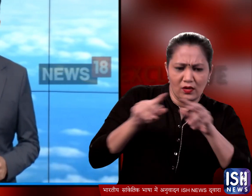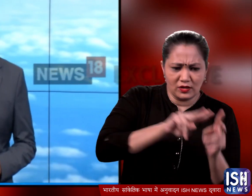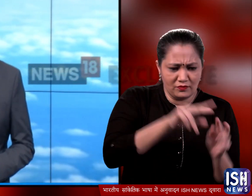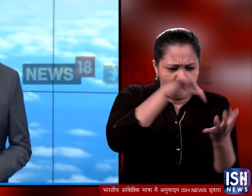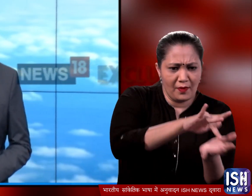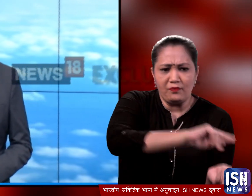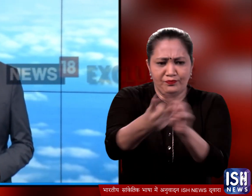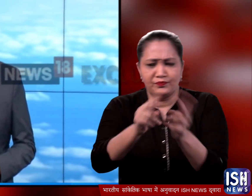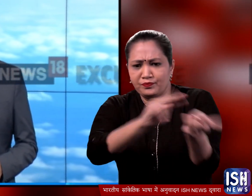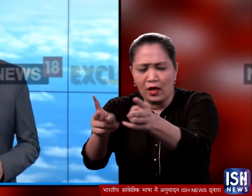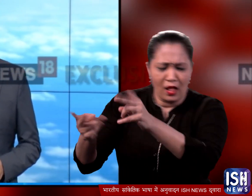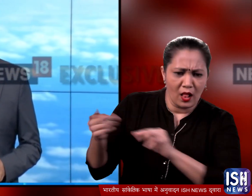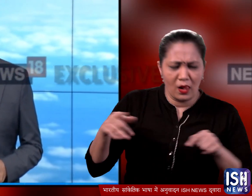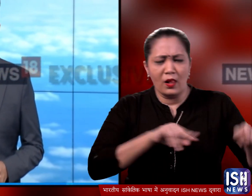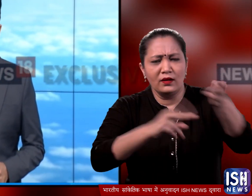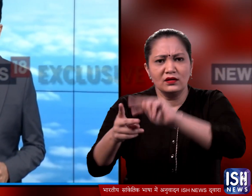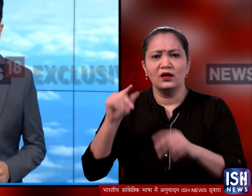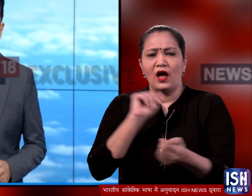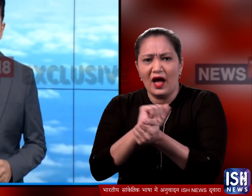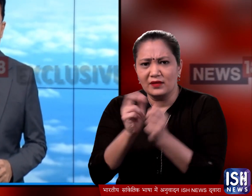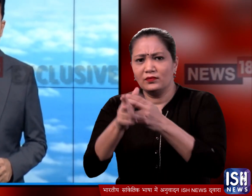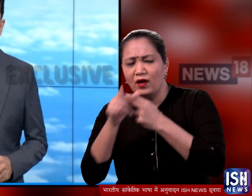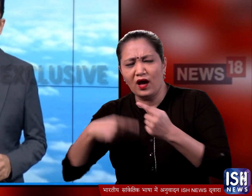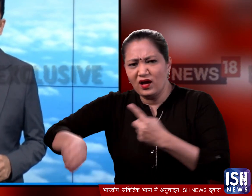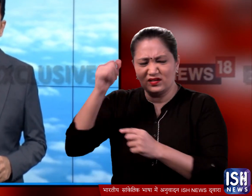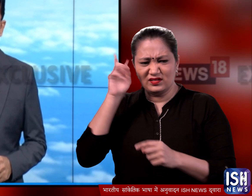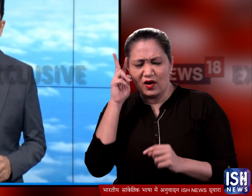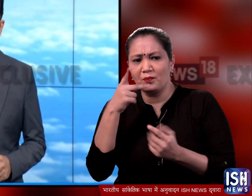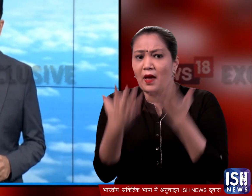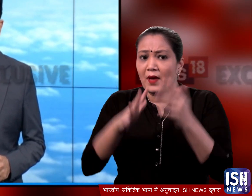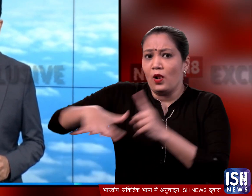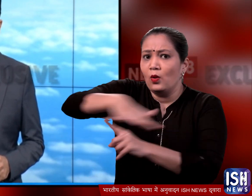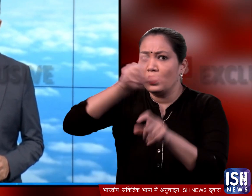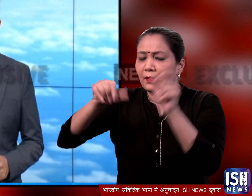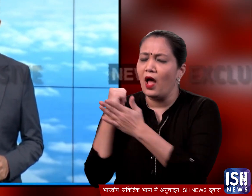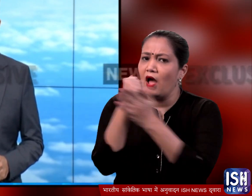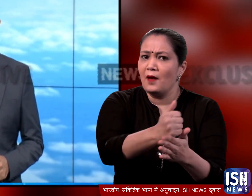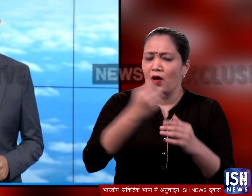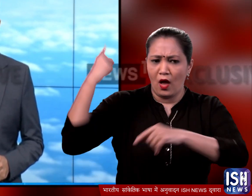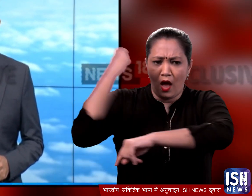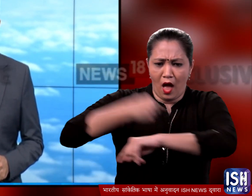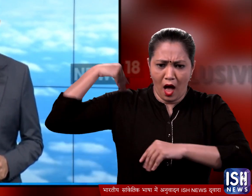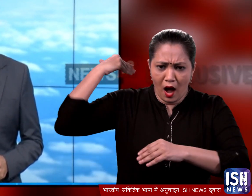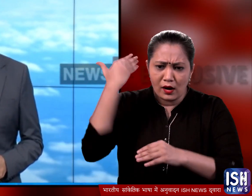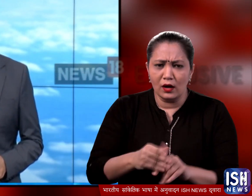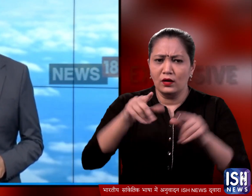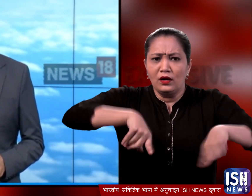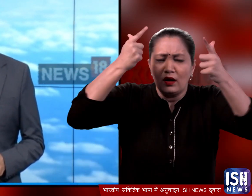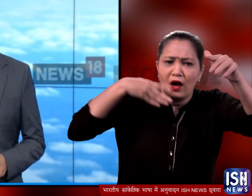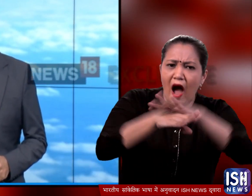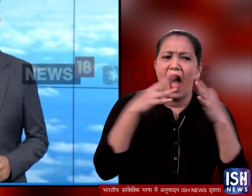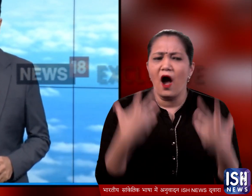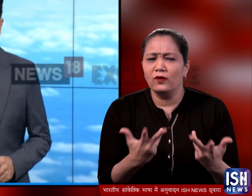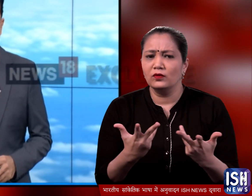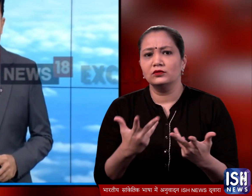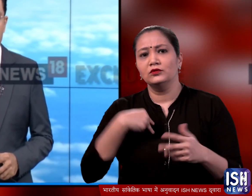ठिकाने बदल रहे हैं, उसी से सेना और जम्मू कश्मीर पुलिस को शक हुआ कि स्थानीय लोगों की मदद के बिना इतने दिन तक आतंकी जंगलों में